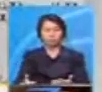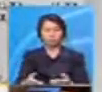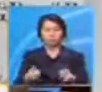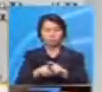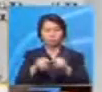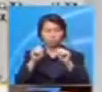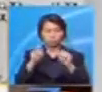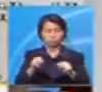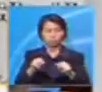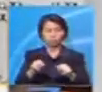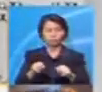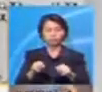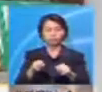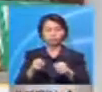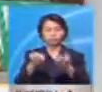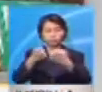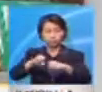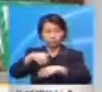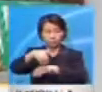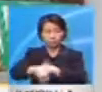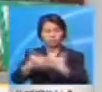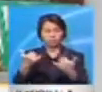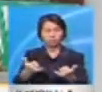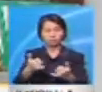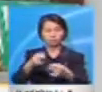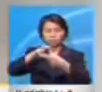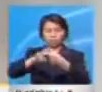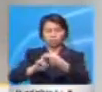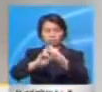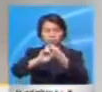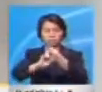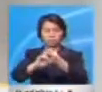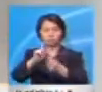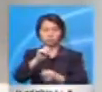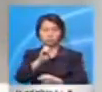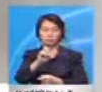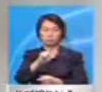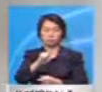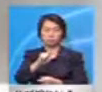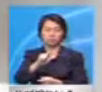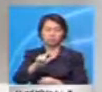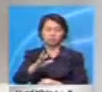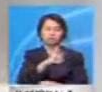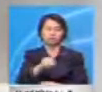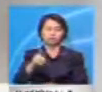turut layak beraksi dalamara akhir malam ini gimnas negara Tang dan